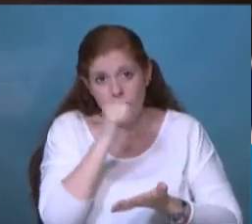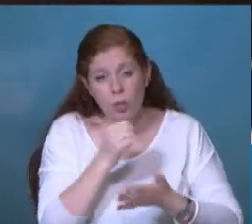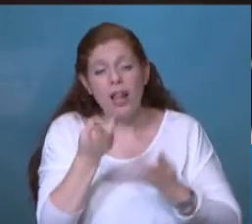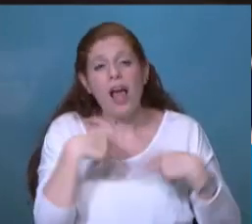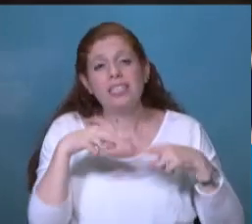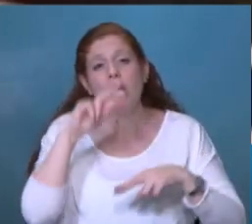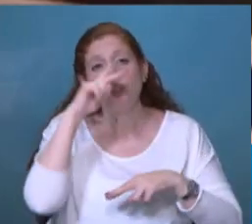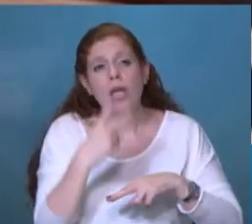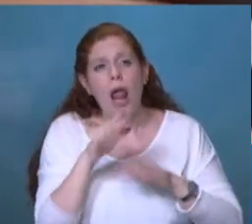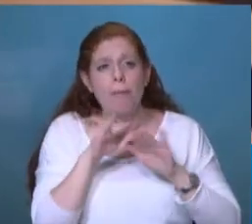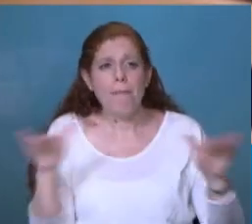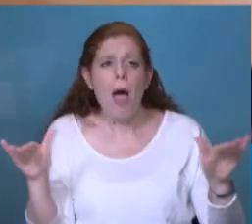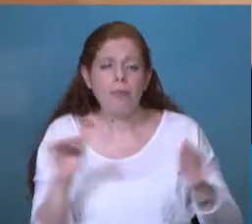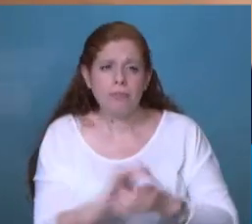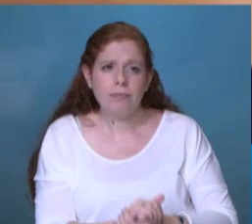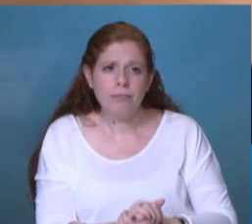הבמה.